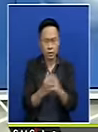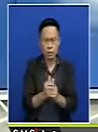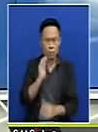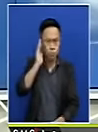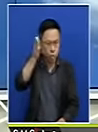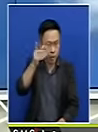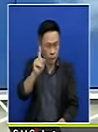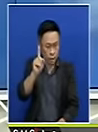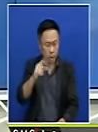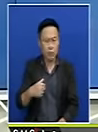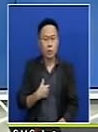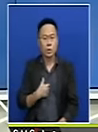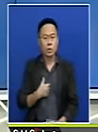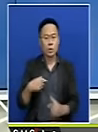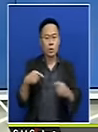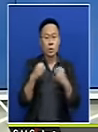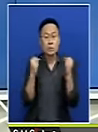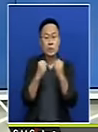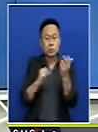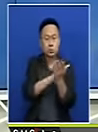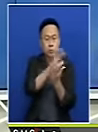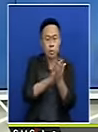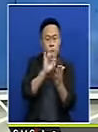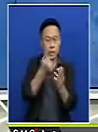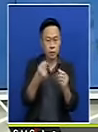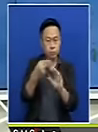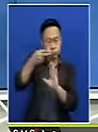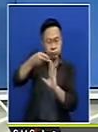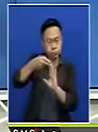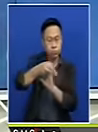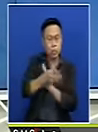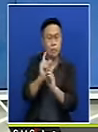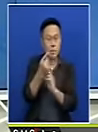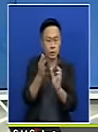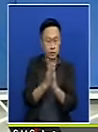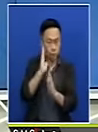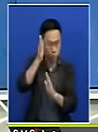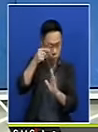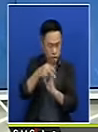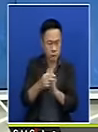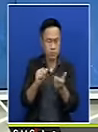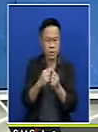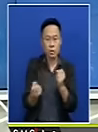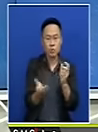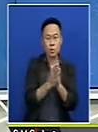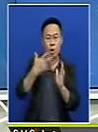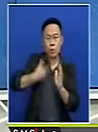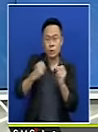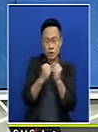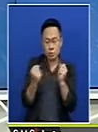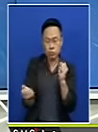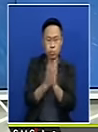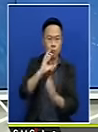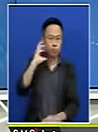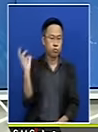วันพรุ่งนี้นะครับนั่นก็คือเรื่องของมวลอากาศเย็นที่จะแผ่ลงมาปกคลุมบริเวณของประเทศไทยตอนบนตั้งแต่พรุ่งนี้เป็นต้นไปนะครับทำให้เราต้องเฝ้าระ